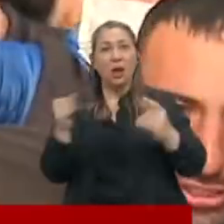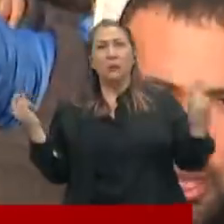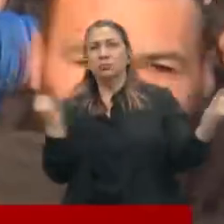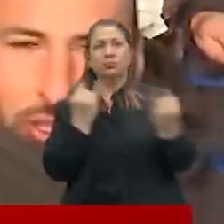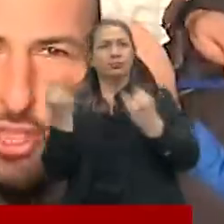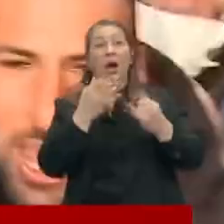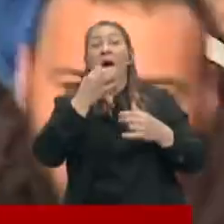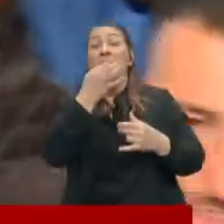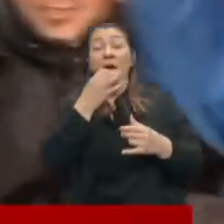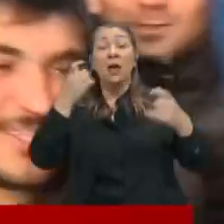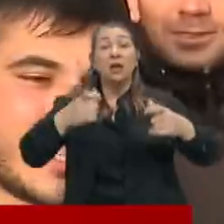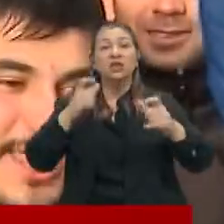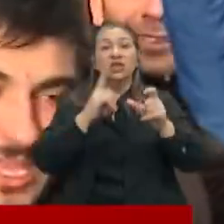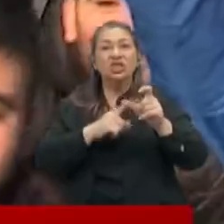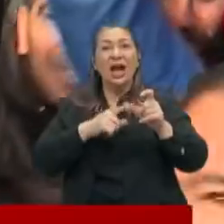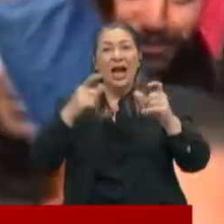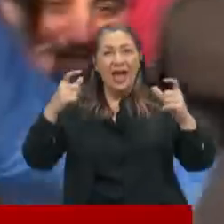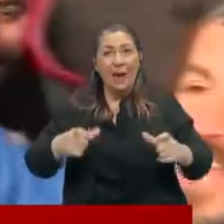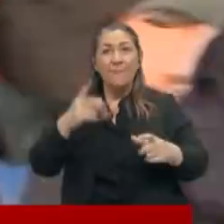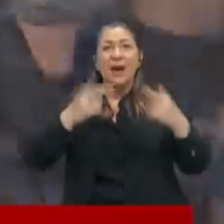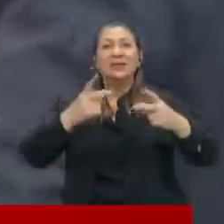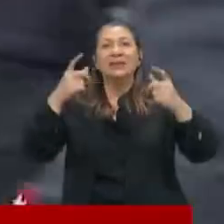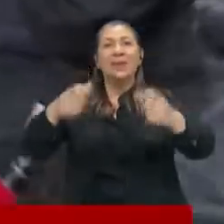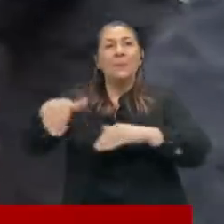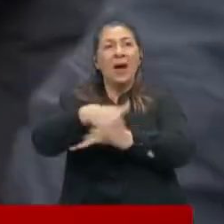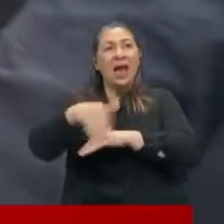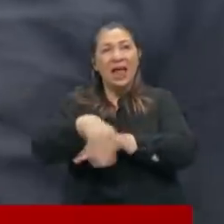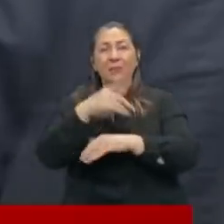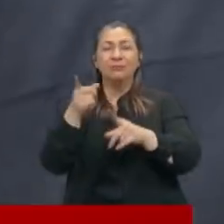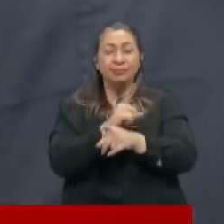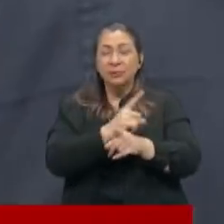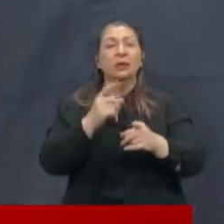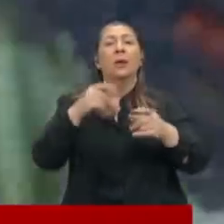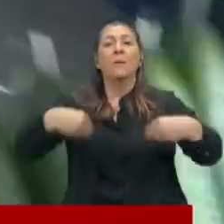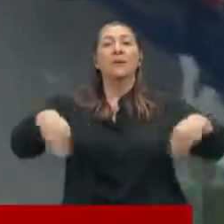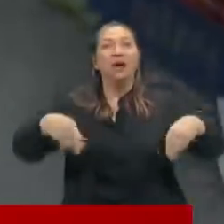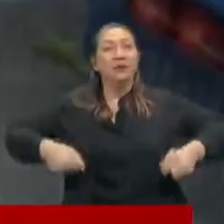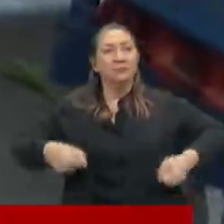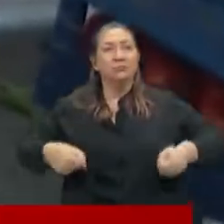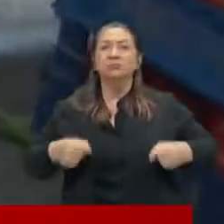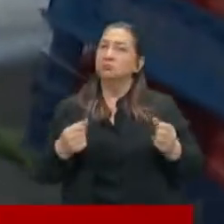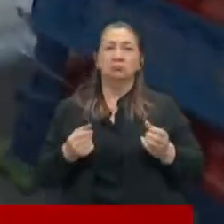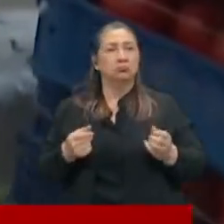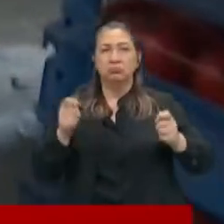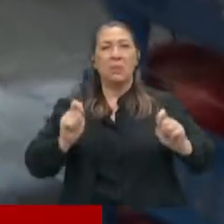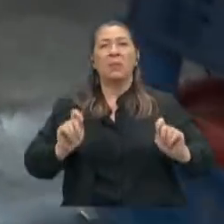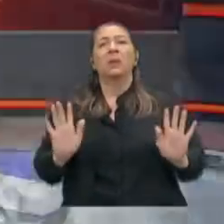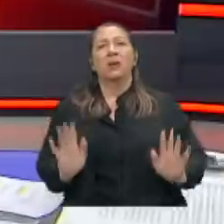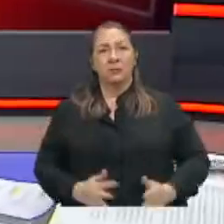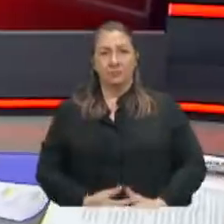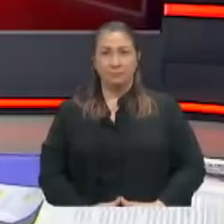dolayı Ankara'da 2 gündür Çankaya'nın bazı semtlerinde, Yenimahalle, Pursaklar ve Altındağ'da pazar yerleri kurulamadı.